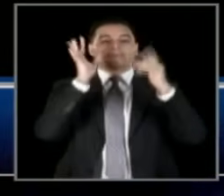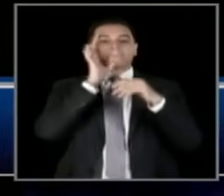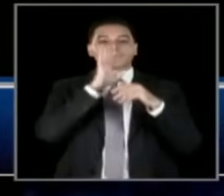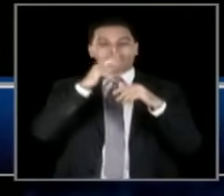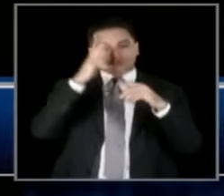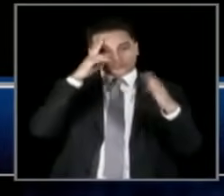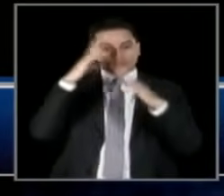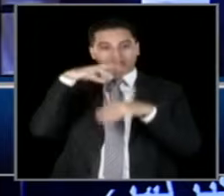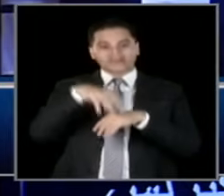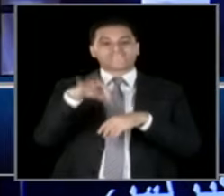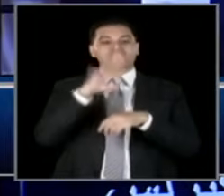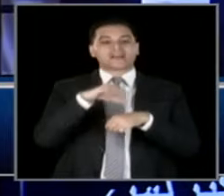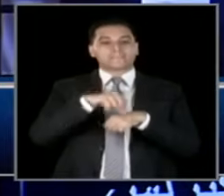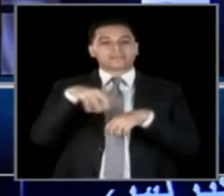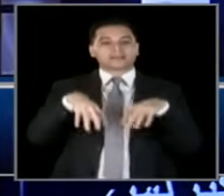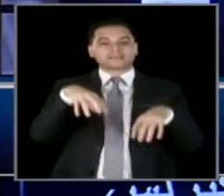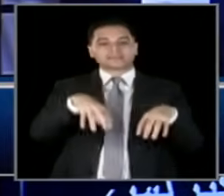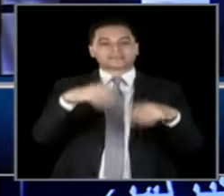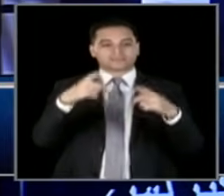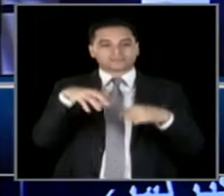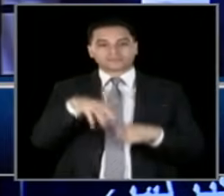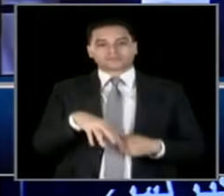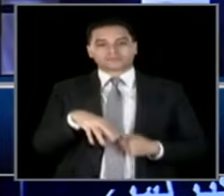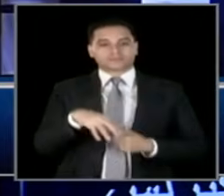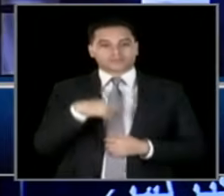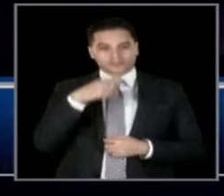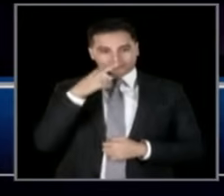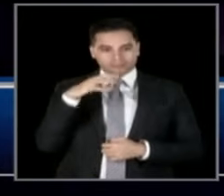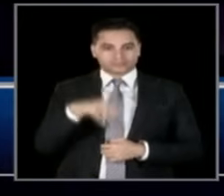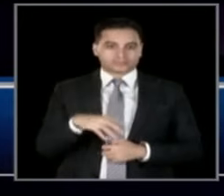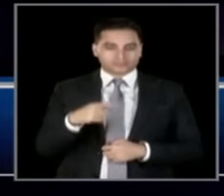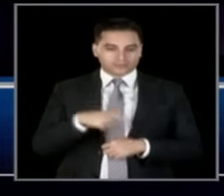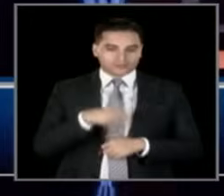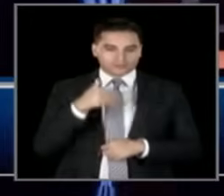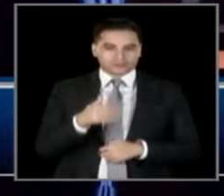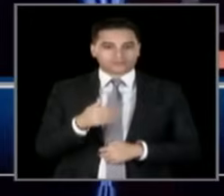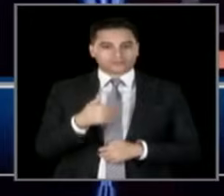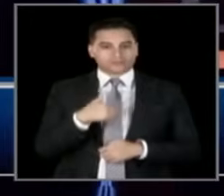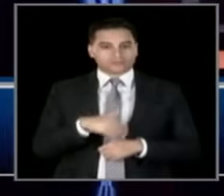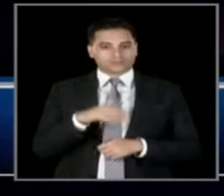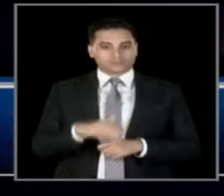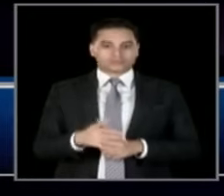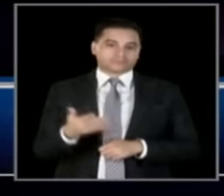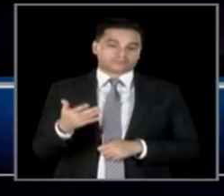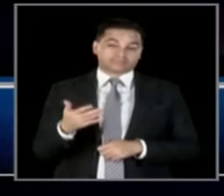سعودية تقع؟ أنا دوست هو مدرسة. لا اتأخرت. أنا دوست هو مدرسة.